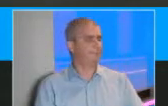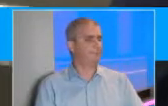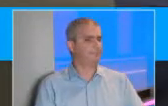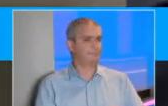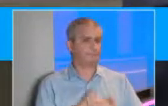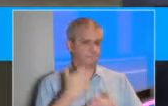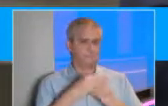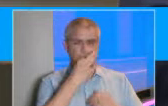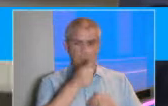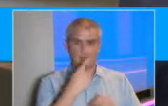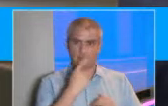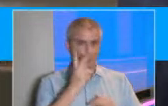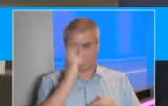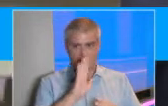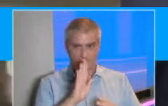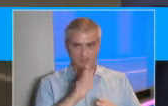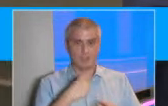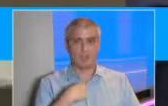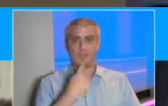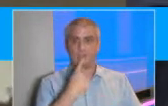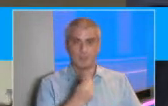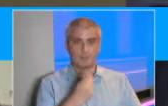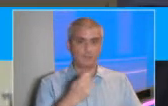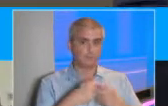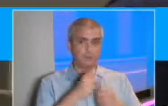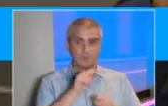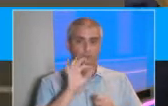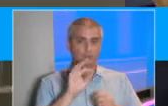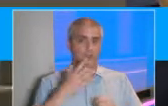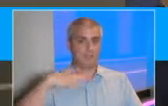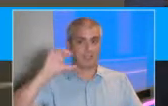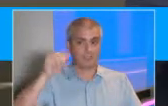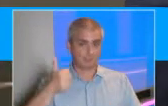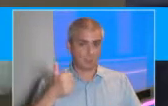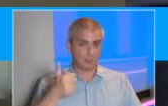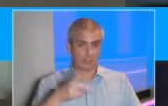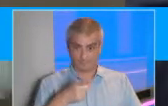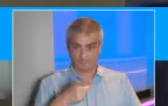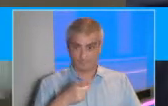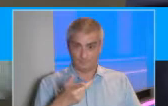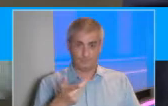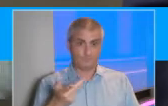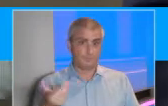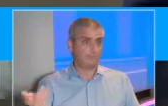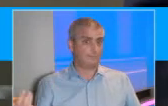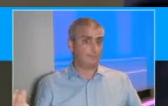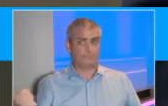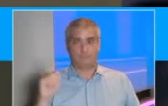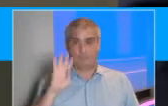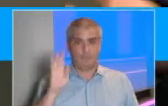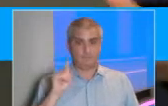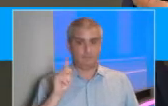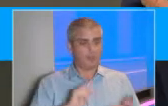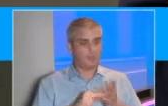אשלים את השאלה שלי, כי אמרת שלא הבנת. אני שאלתי לגבי העניין של עד הקריאה הראשונה, האם למעשה נתניהו, זה לא מדובר